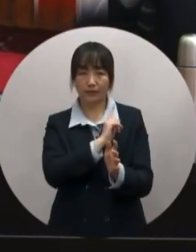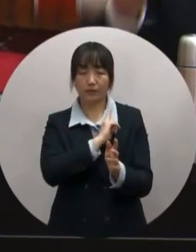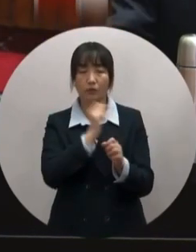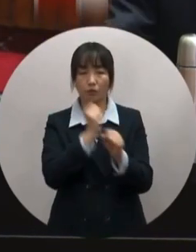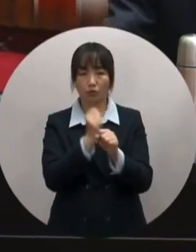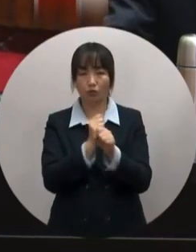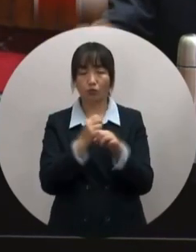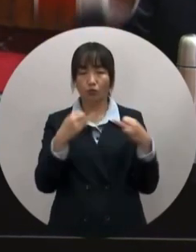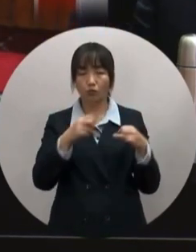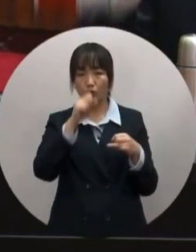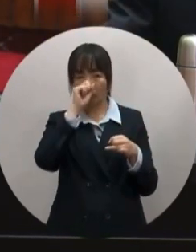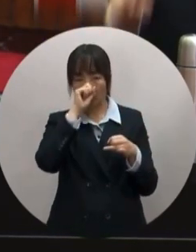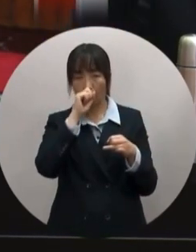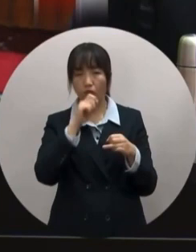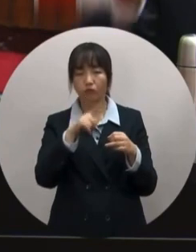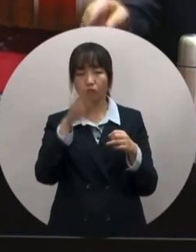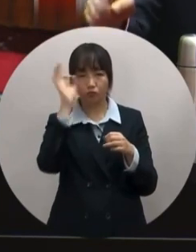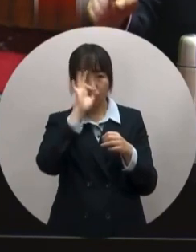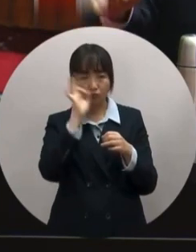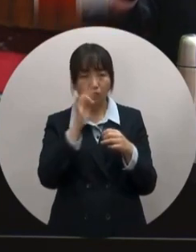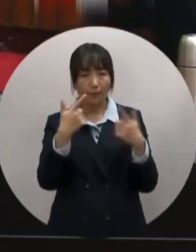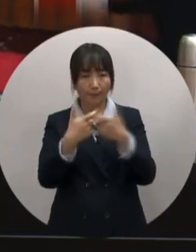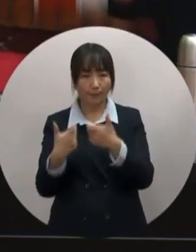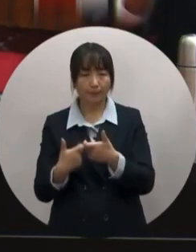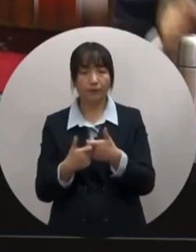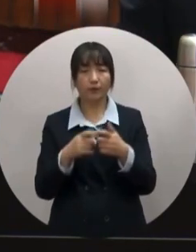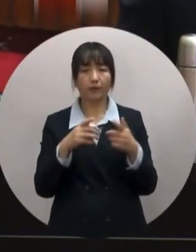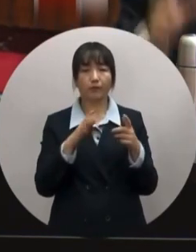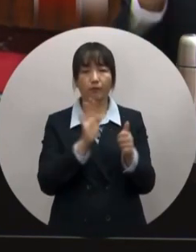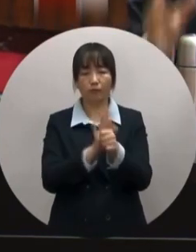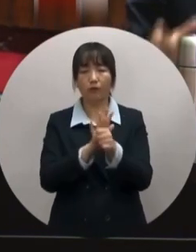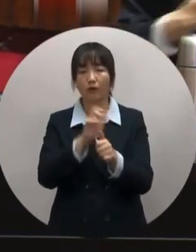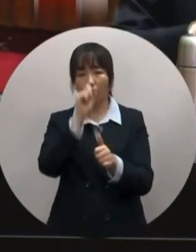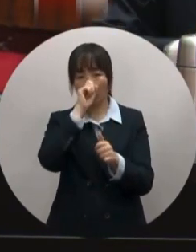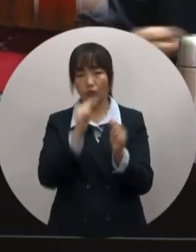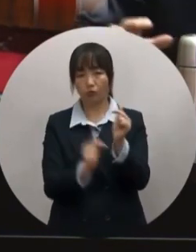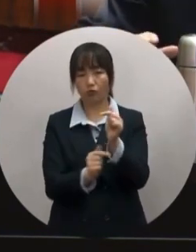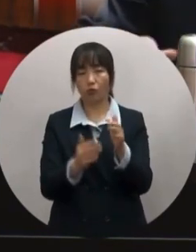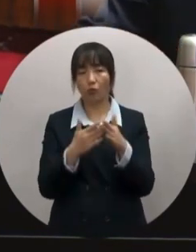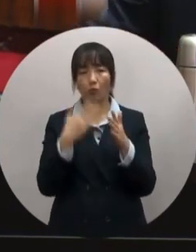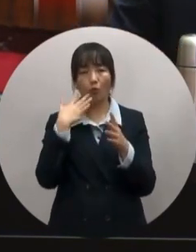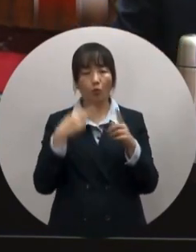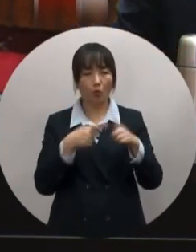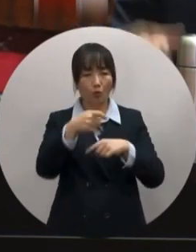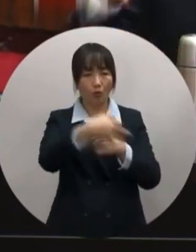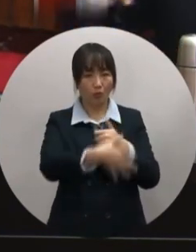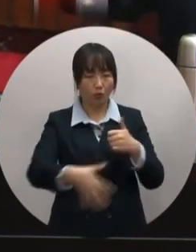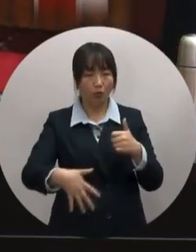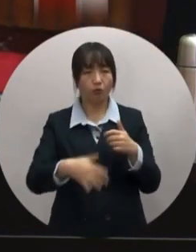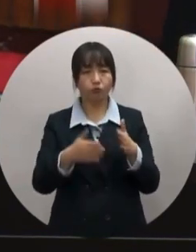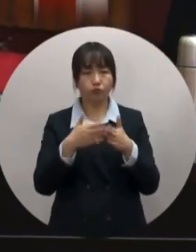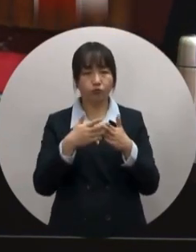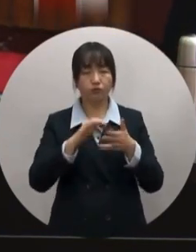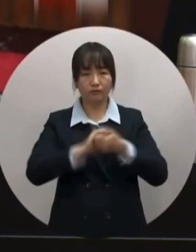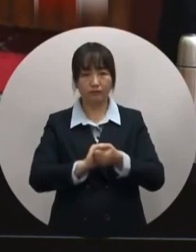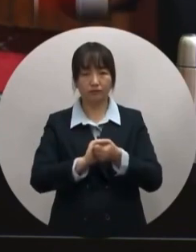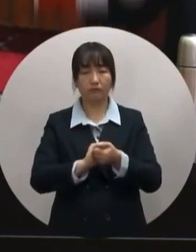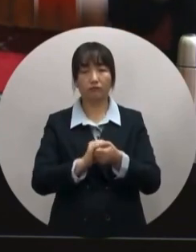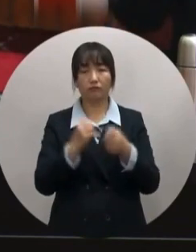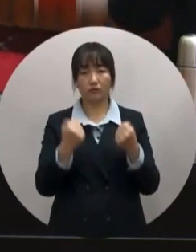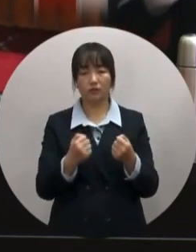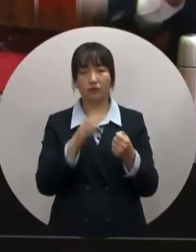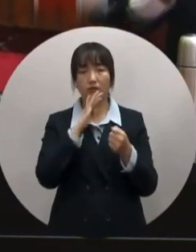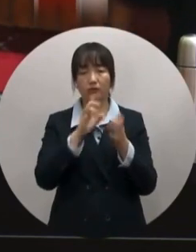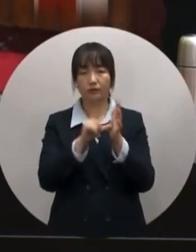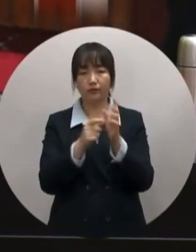效力彎彎彎找出來整個做到有效如果跨部會的我一定在